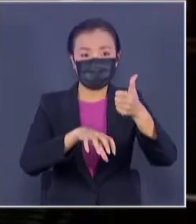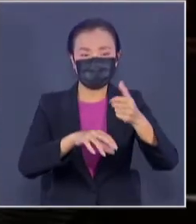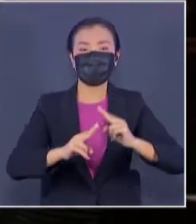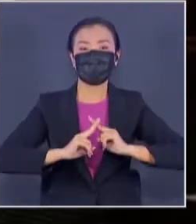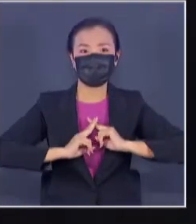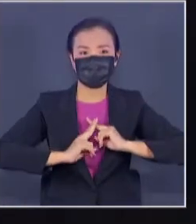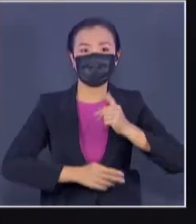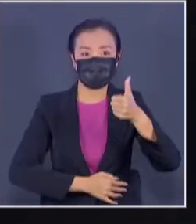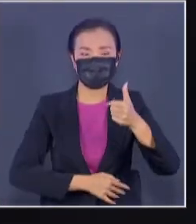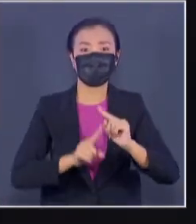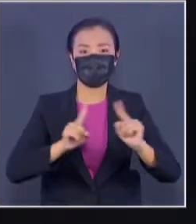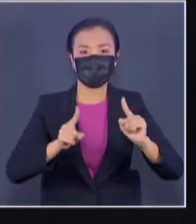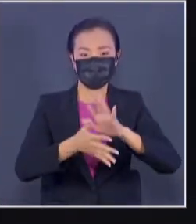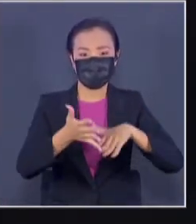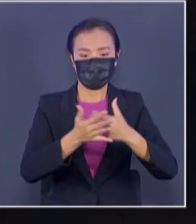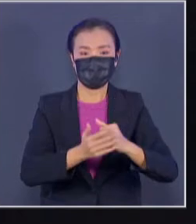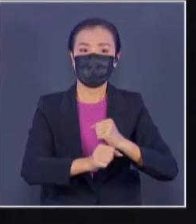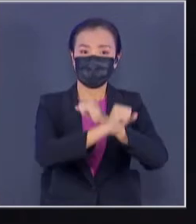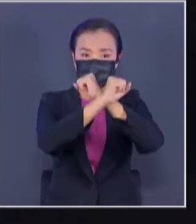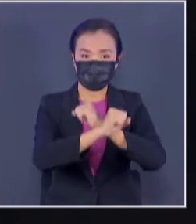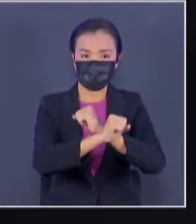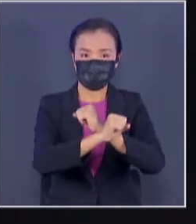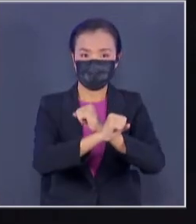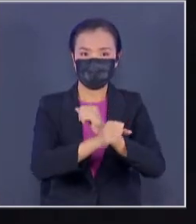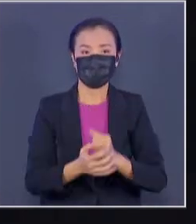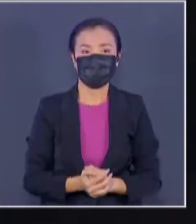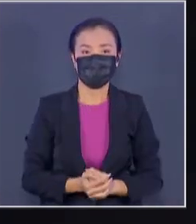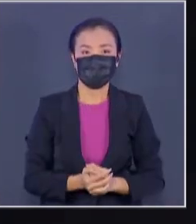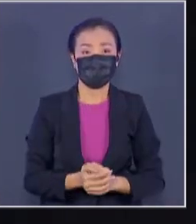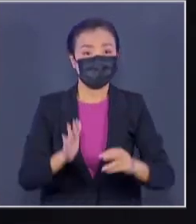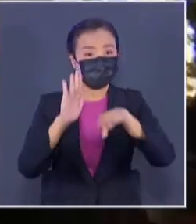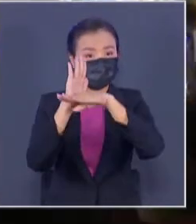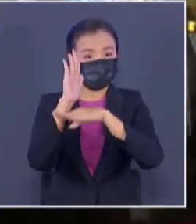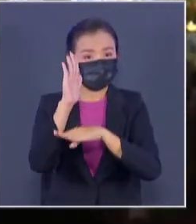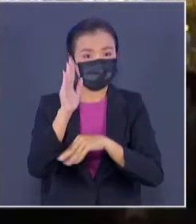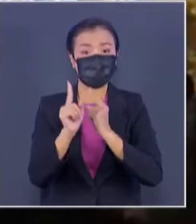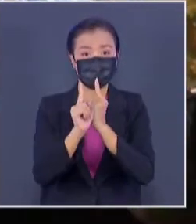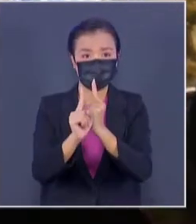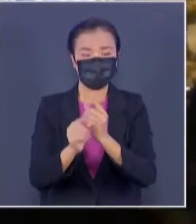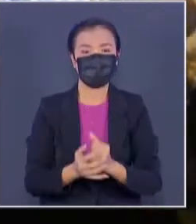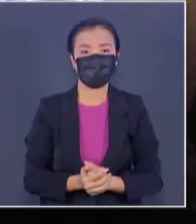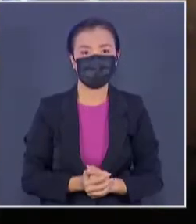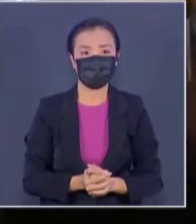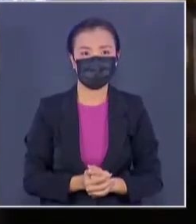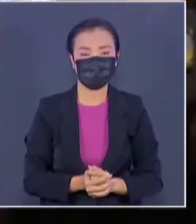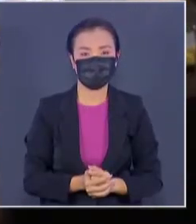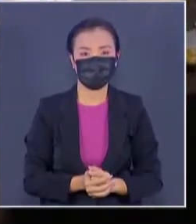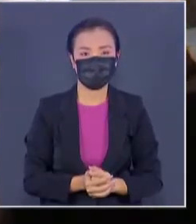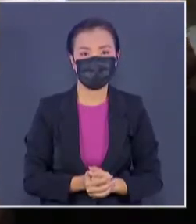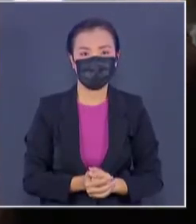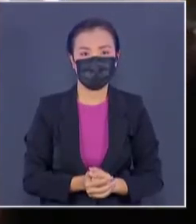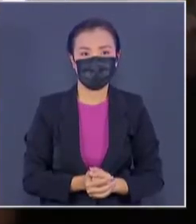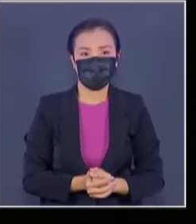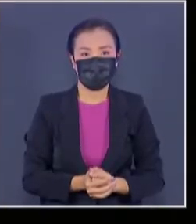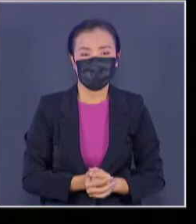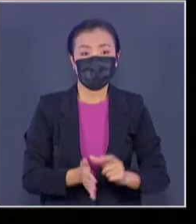อกชนจัดได้แต่มาตรการต้องเป็นไปตามนี้ทั้งหมดต้องเป็นไปตามระเบียบตามขั้นตอนขณะที่พลเอกสุพจน์มาลานิ